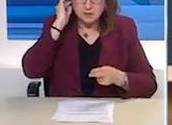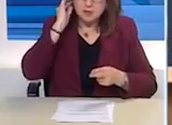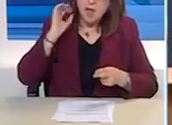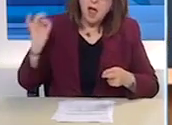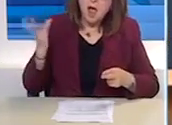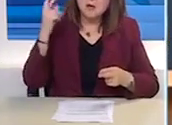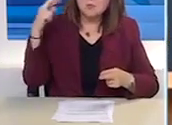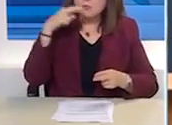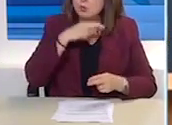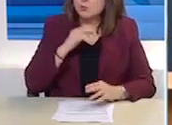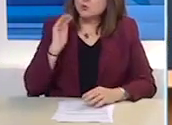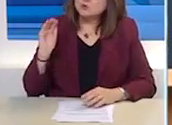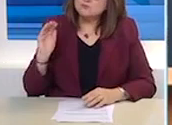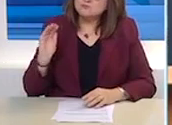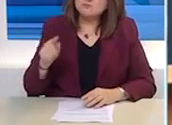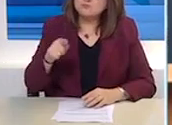συμβουλεύσετε?